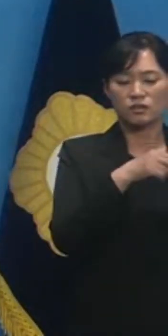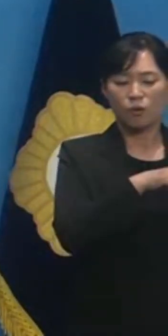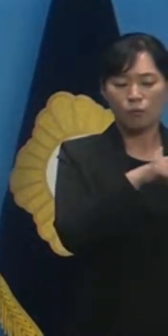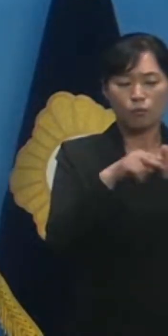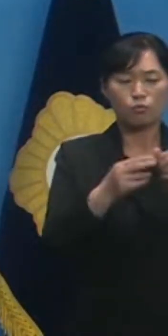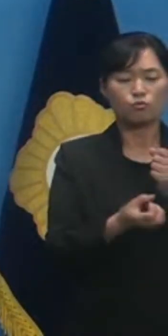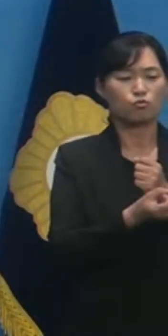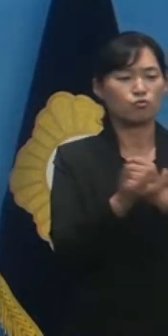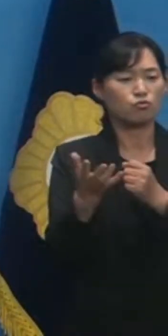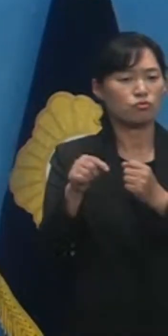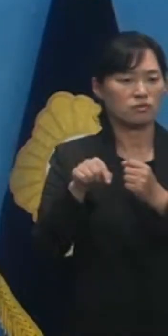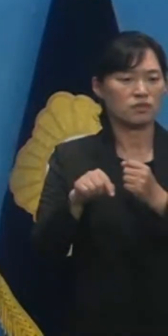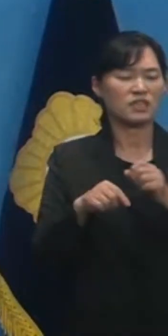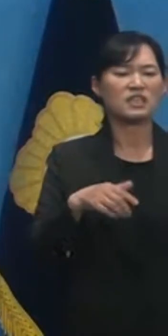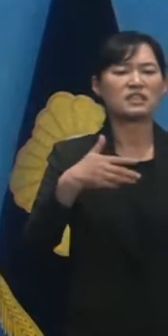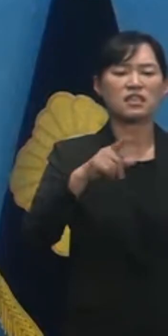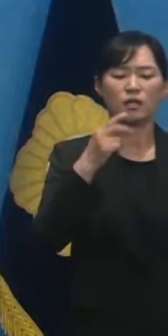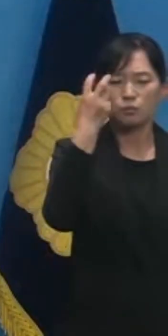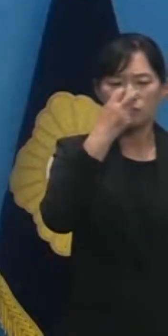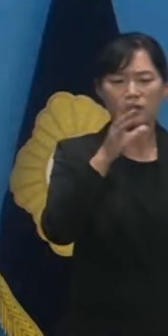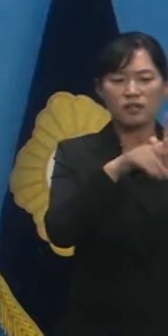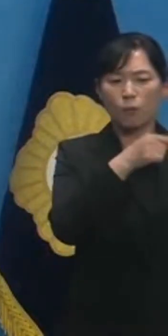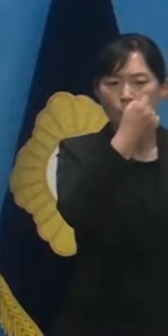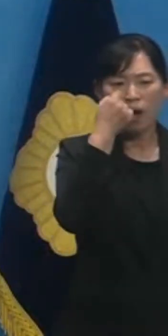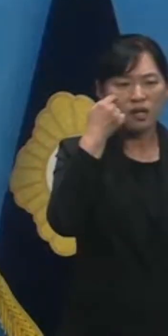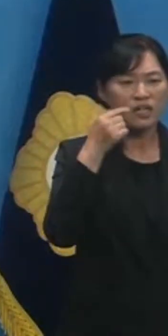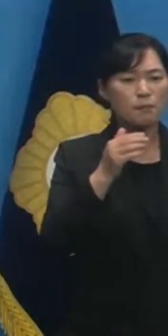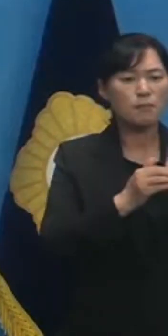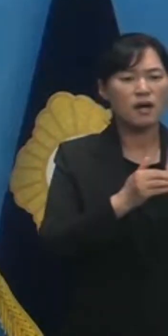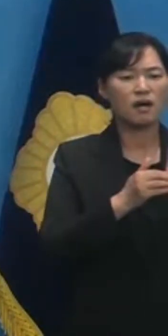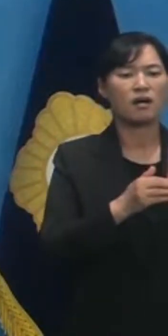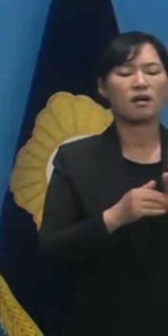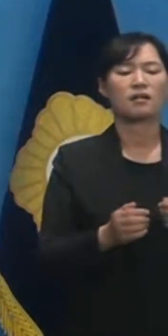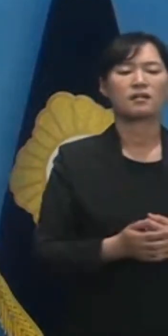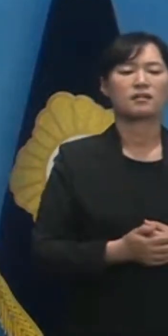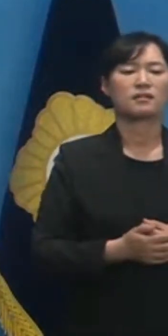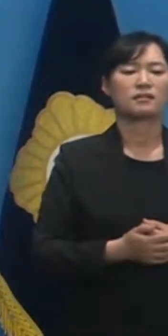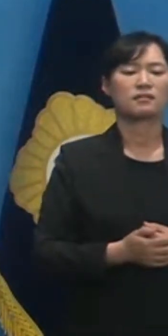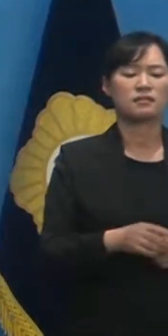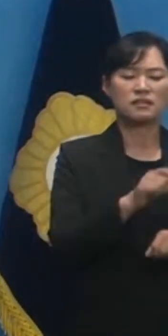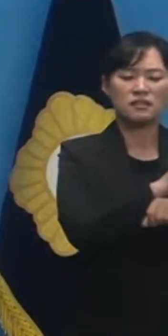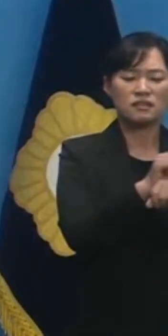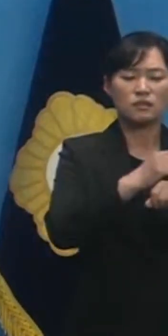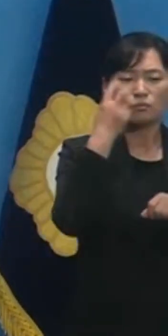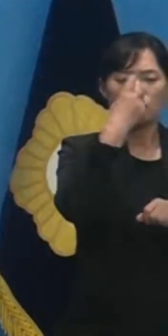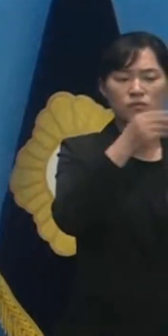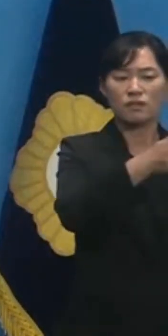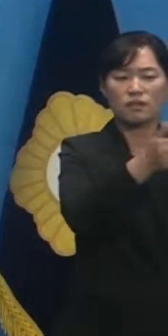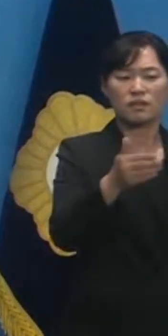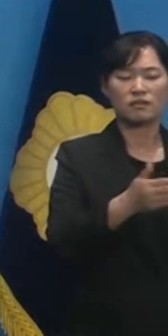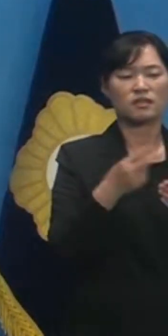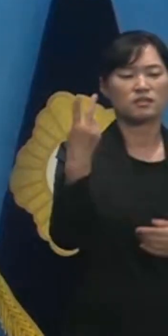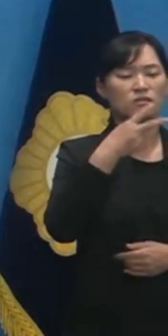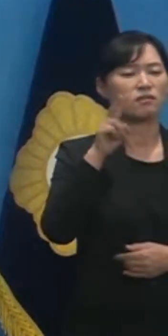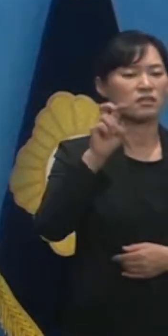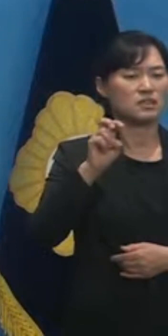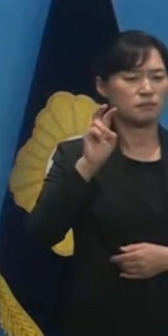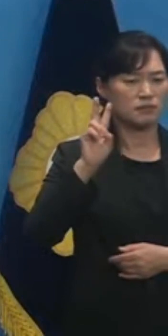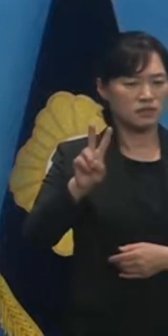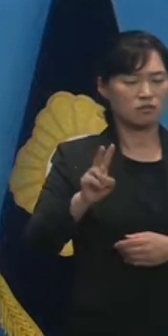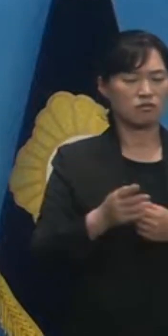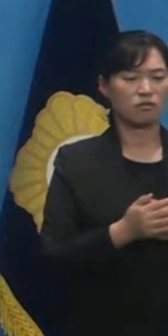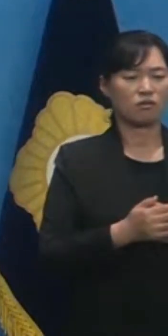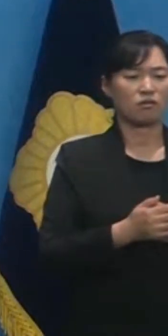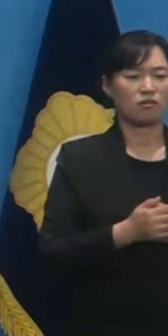유출 가능성이 2차 조사에서 확인된 것으로 판단됩니다. 특히 조사단은 2022년 6월